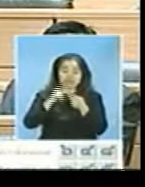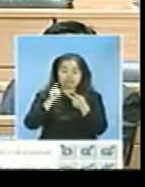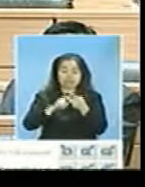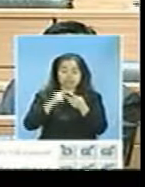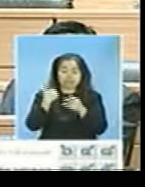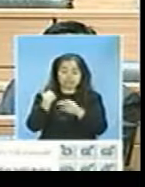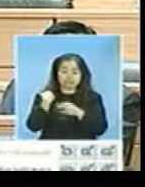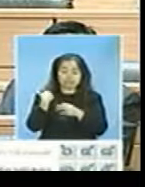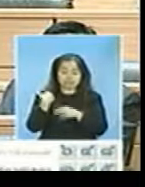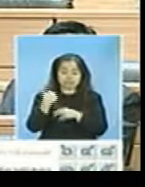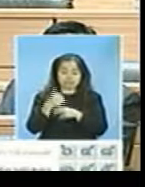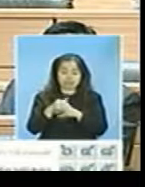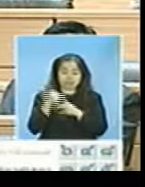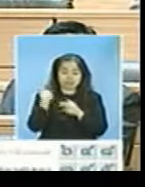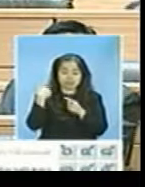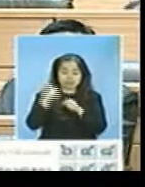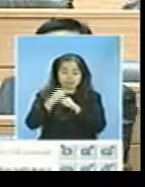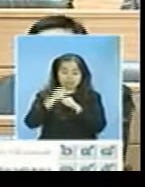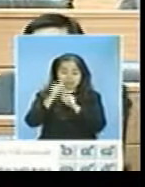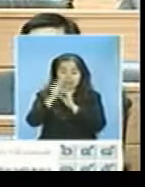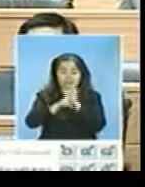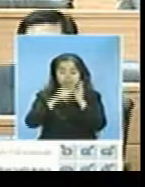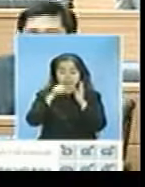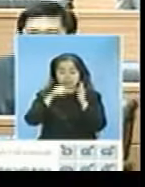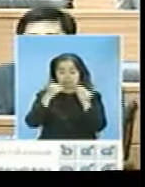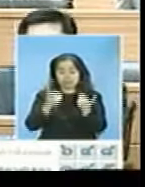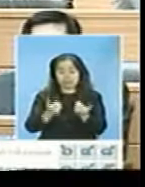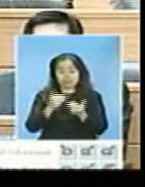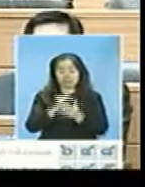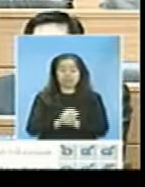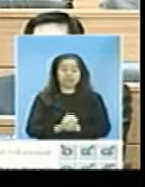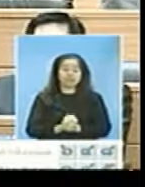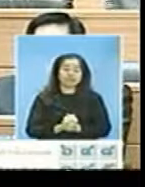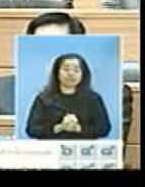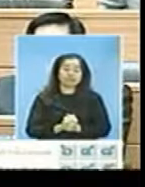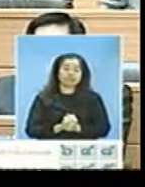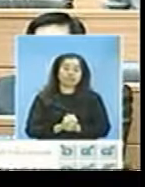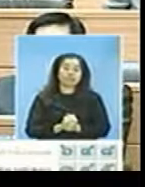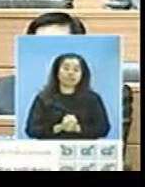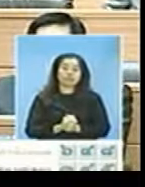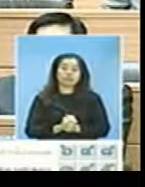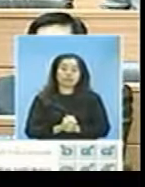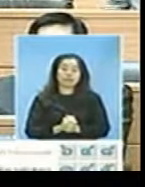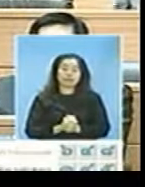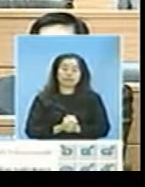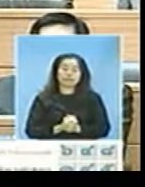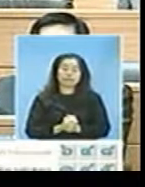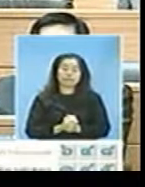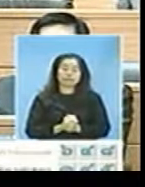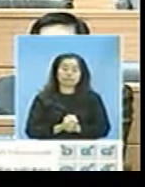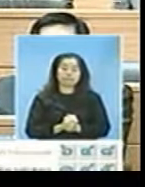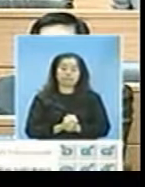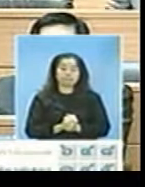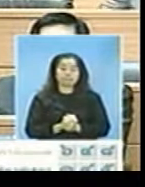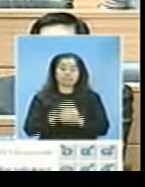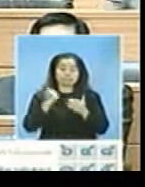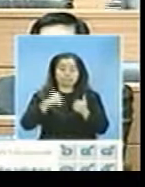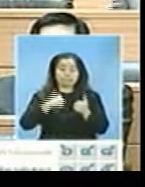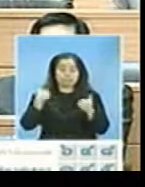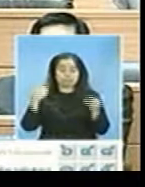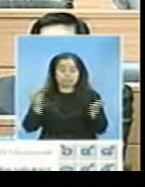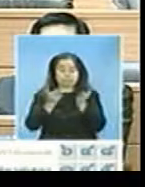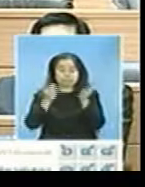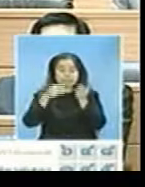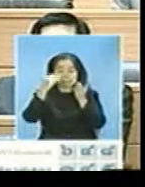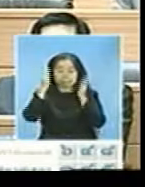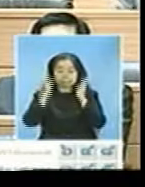ทำรัฐธรรมนูญฉบับนี้ถ้าผมได้สนับสนุนให้ข้าราช